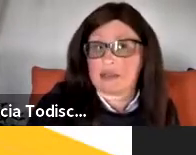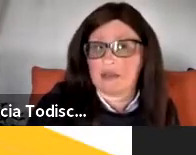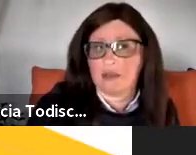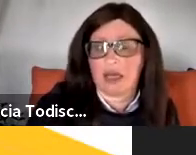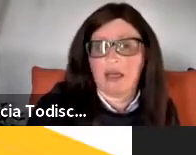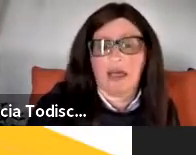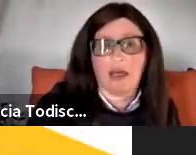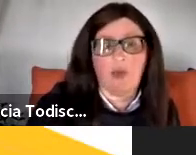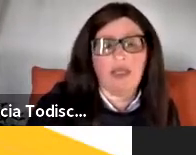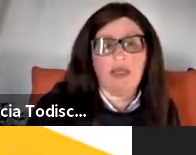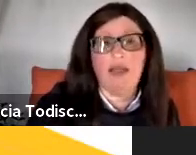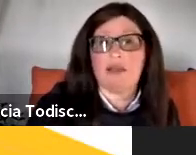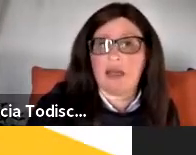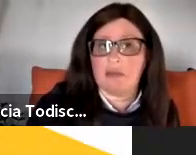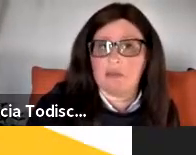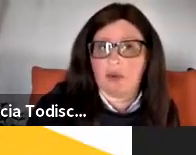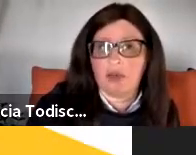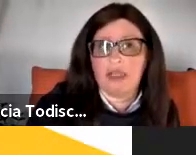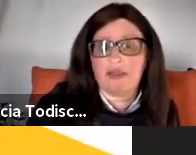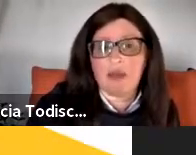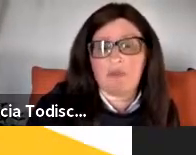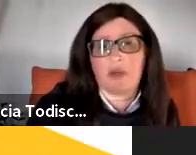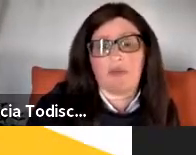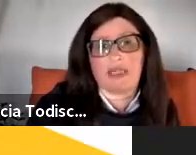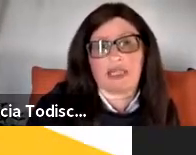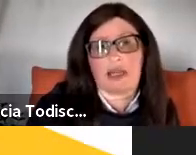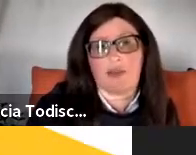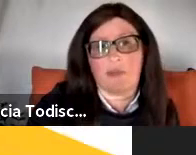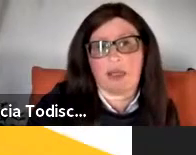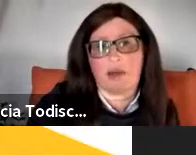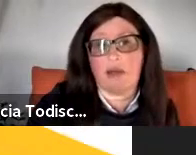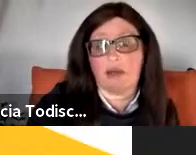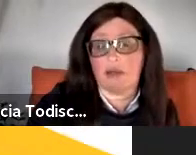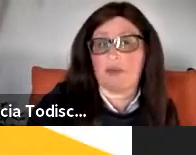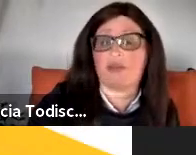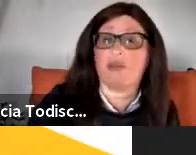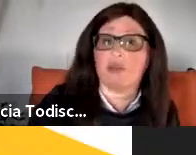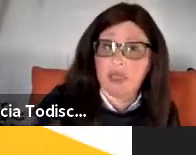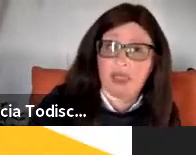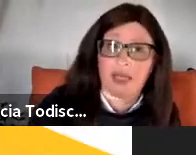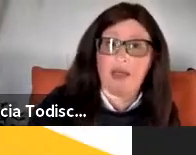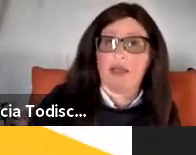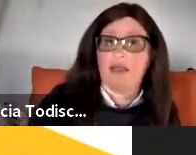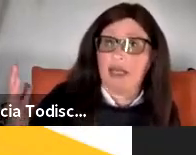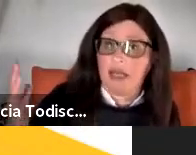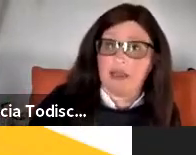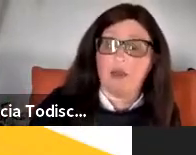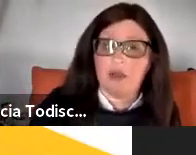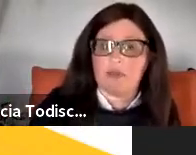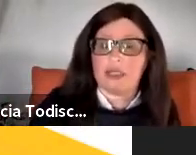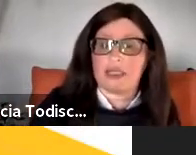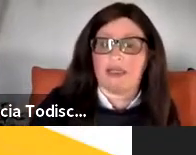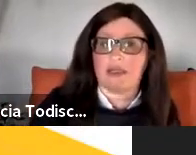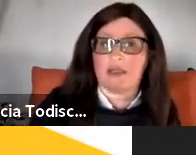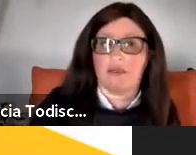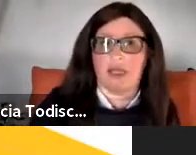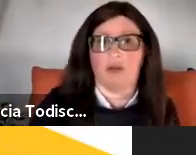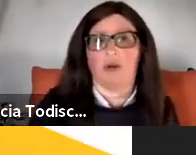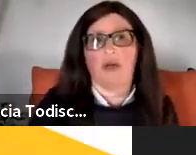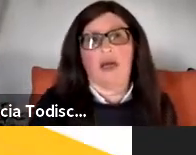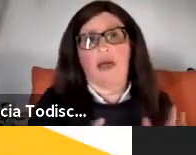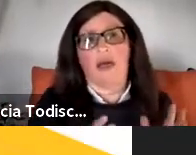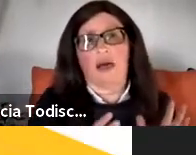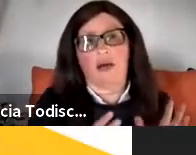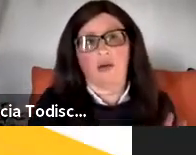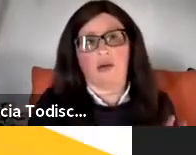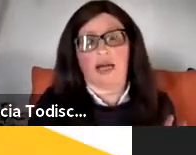della mia narrazione e quindi il tempo che mi serve per fruire di quello che mi stai